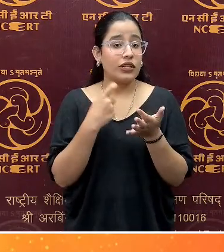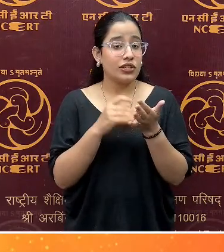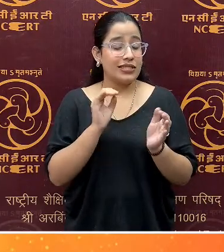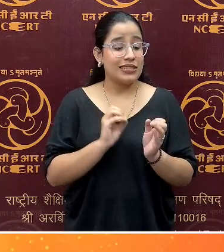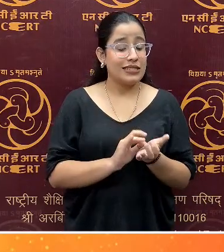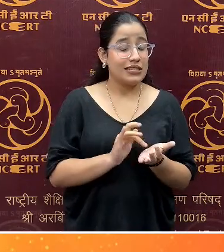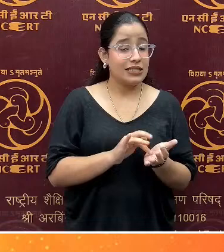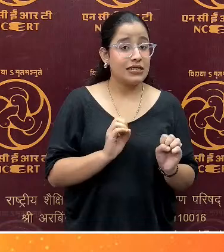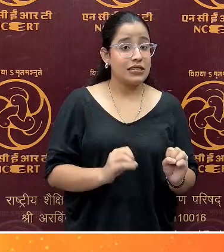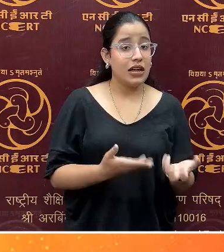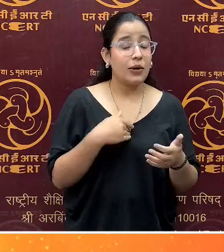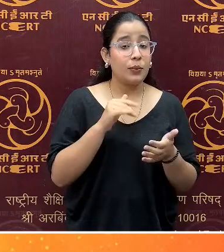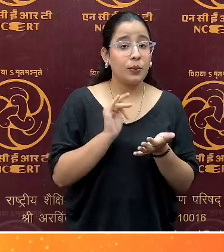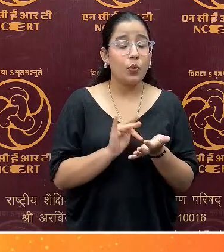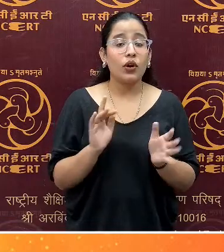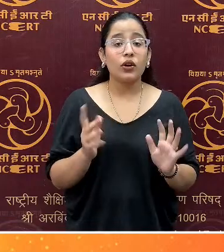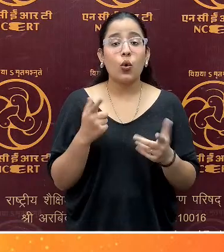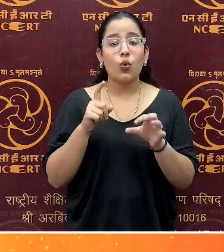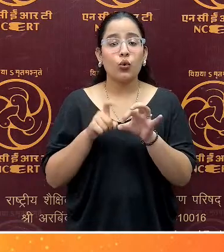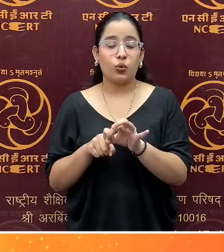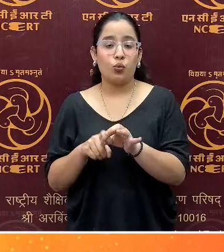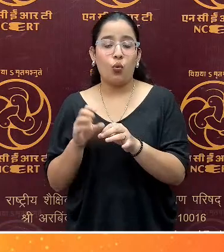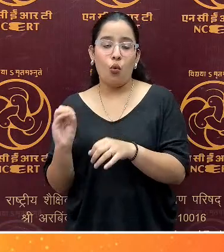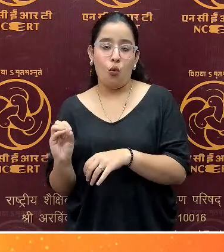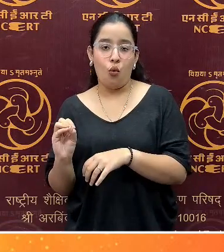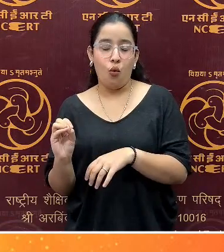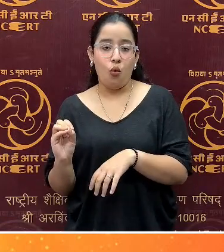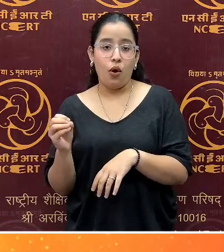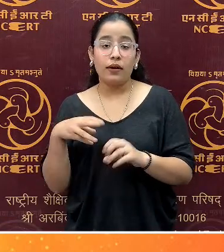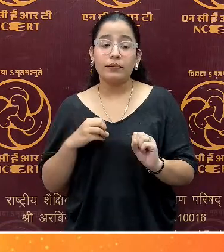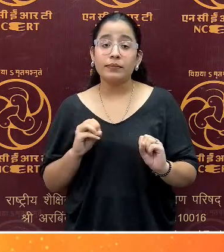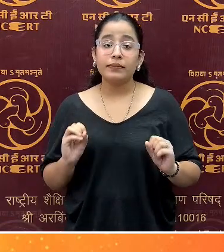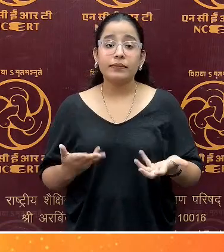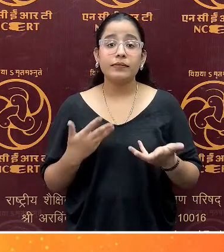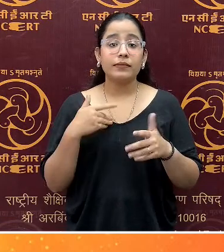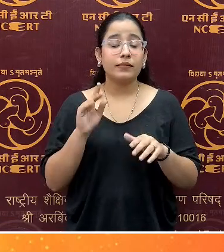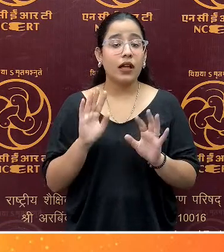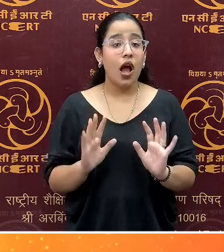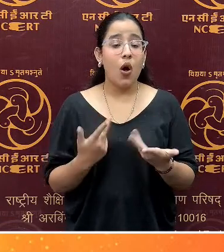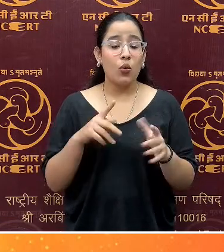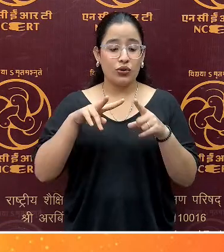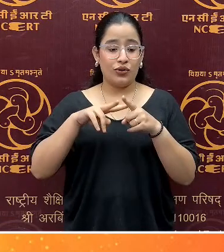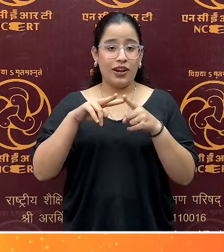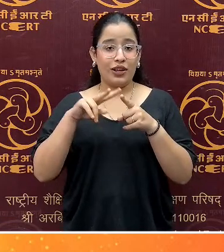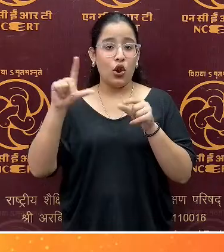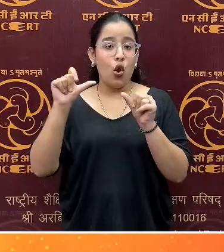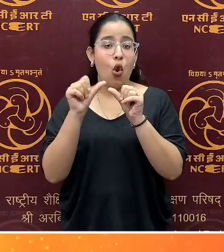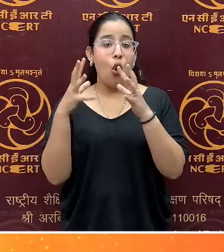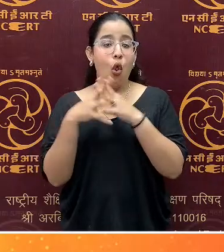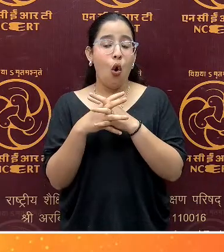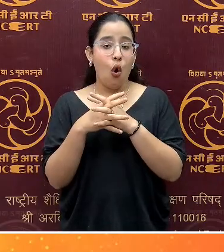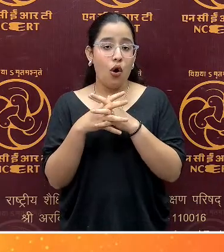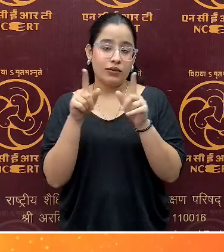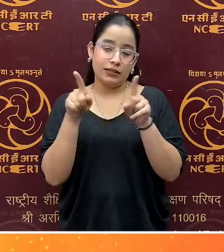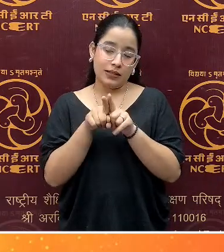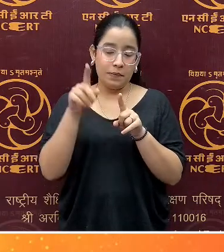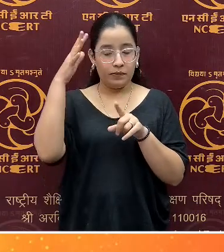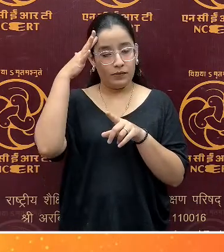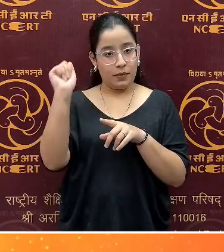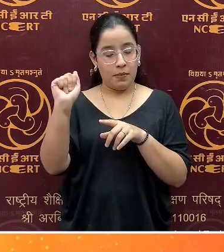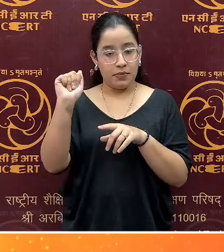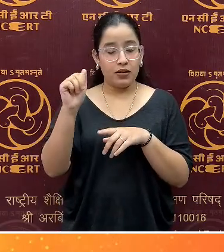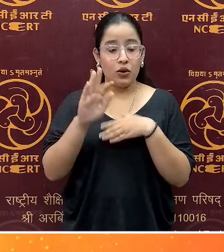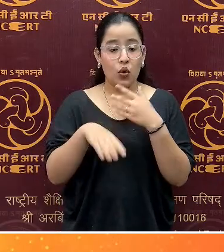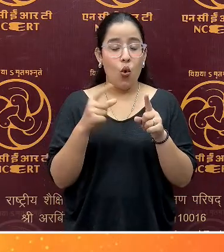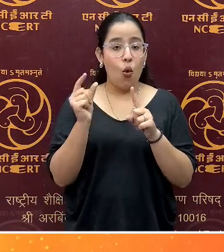हैं, लाइकवाइज Q को भी हम O से ले रहे हैं. तो हाउ कैन यू फ्रेम इट? रिमेंबर द ट्राइंगल लॉ. आप OQ क्या है? OQ is